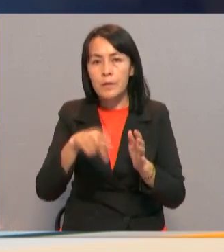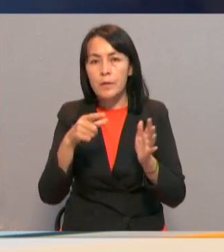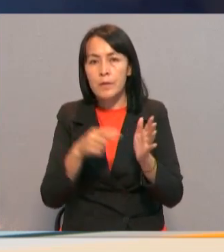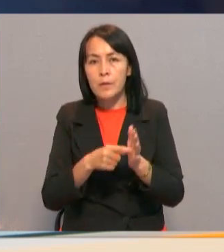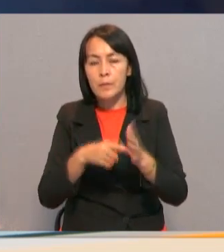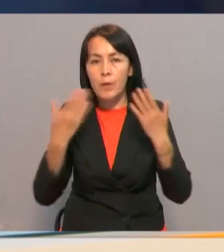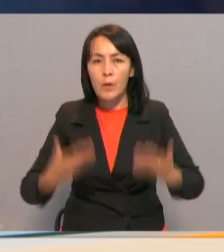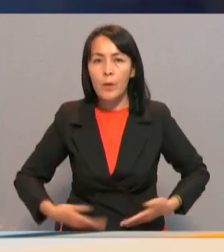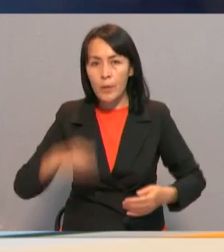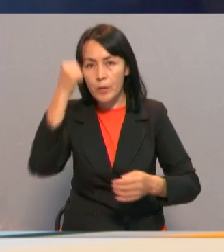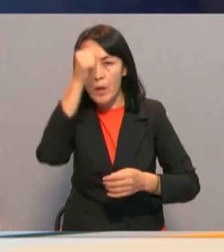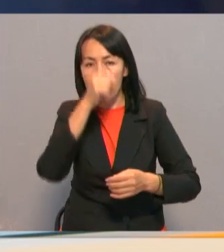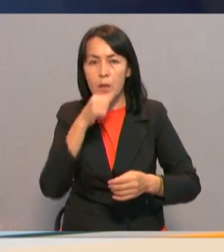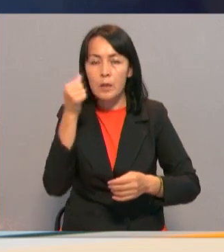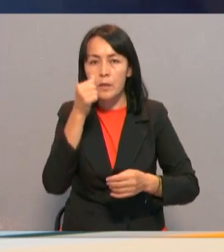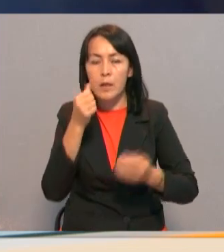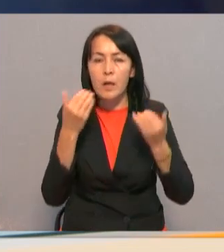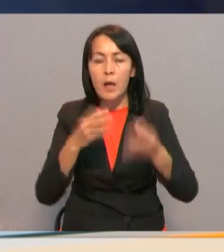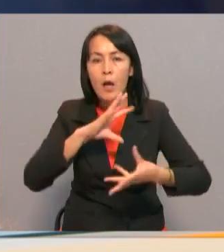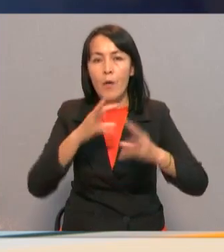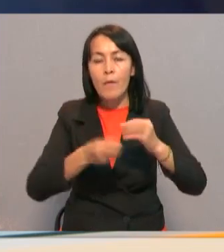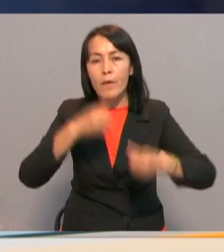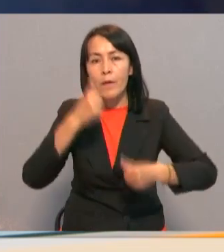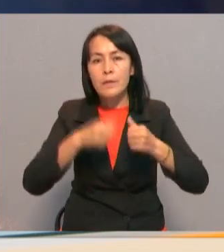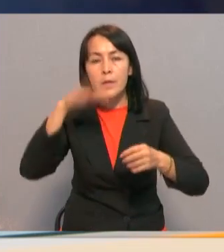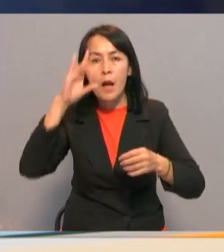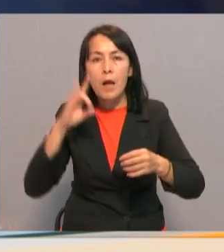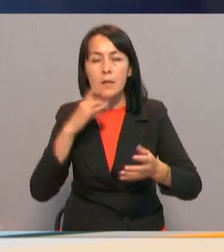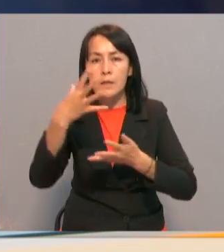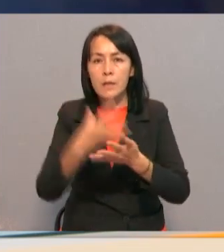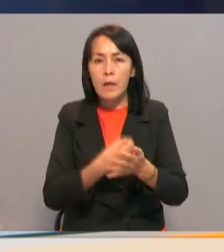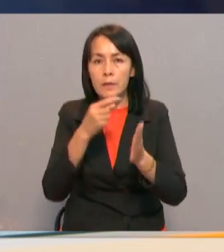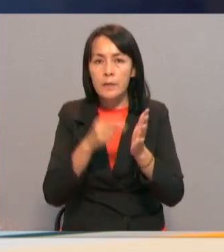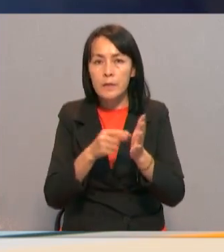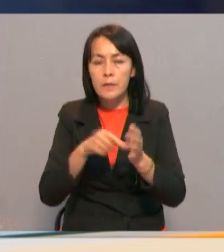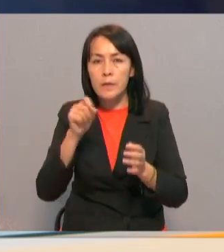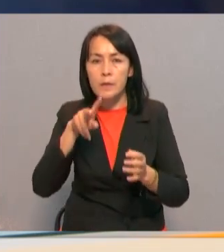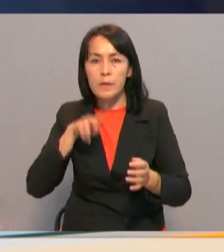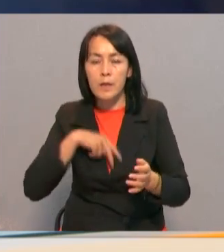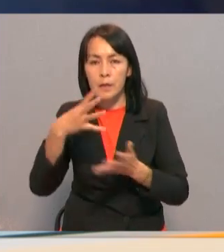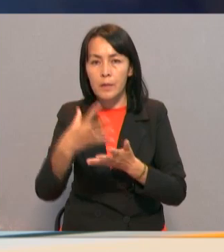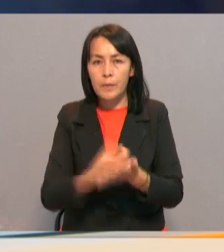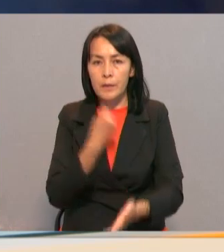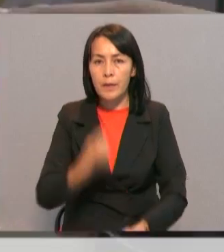и 2007 годов рождения по итогам турнира Казахстан завоевал семь золотых